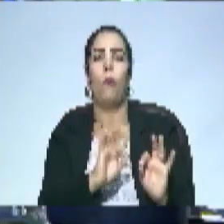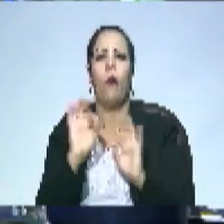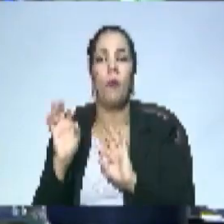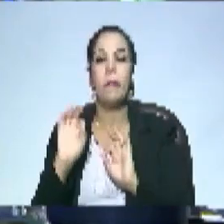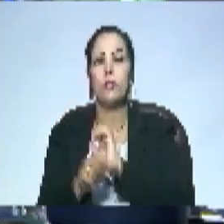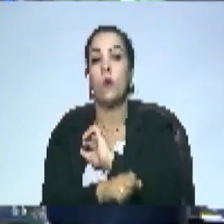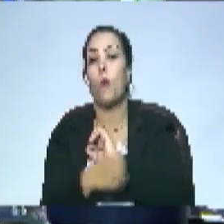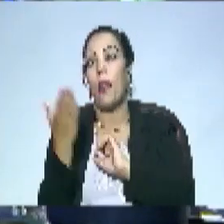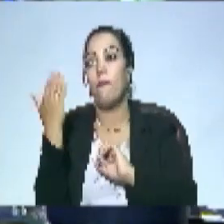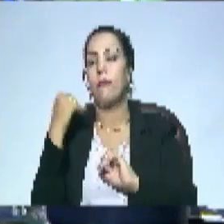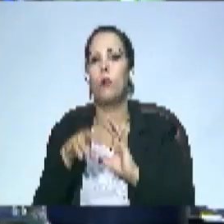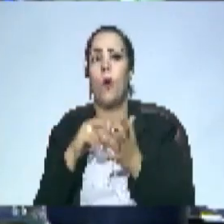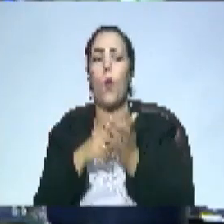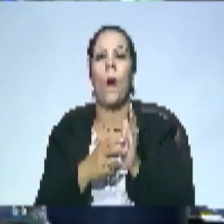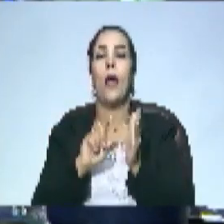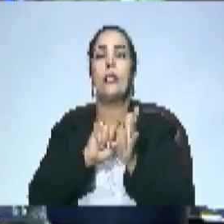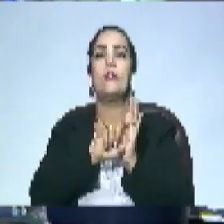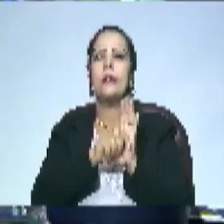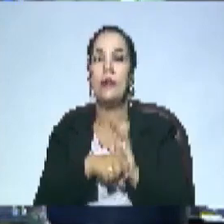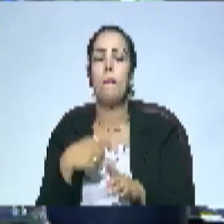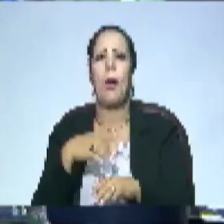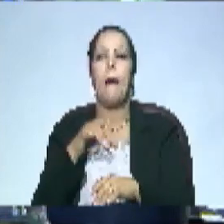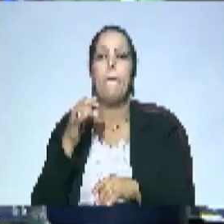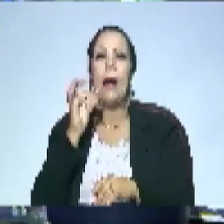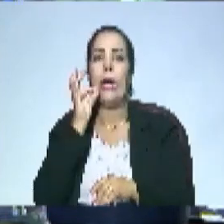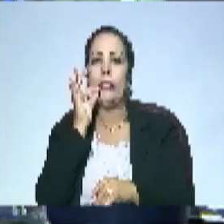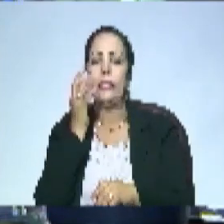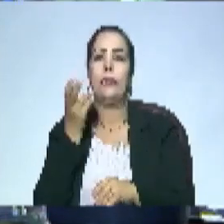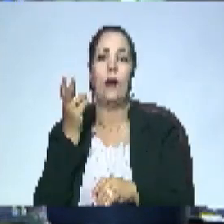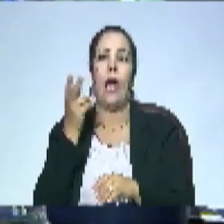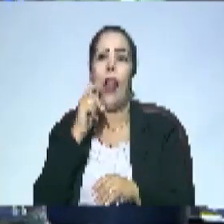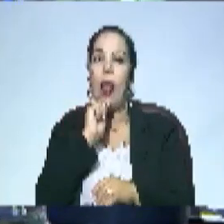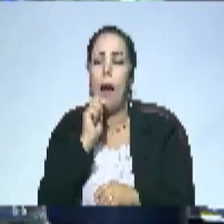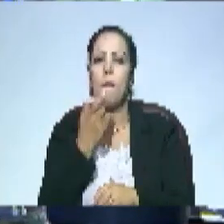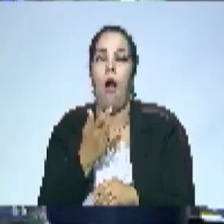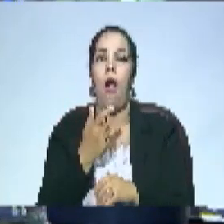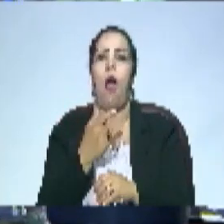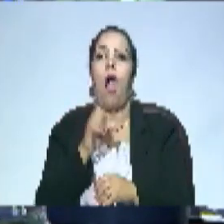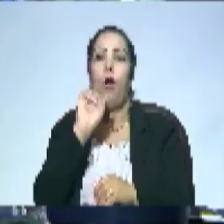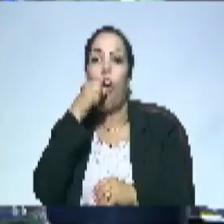حاجة، اللي هي الزبدة، المستكة، اللحمة، البصل، الجزر،